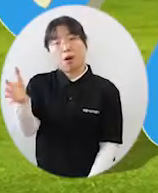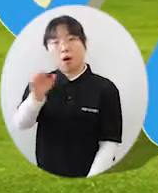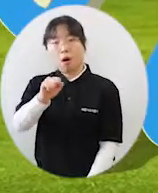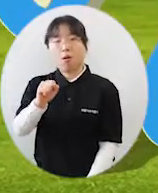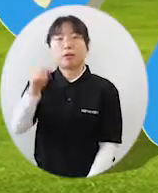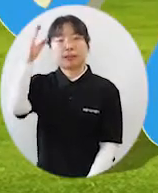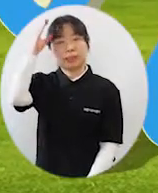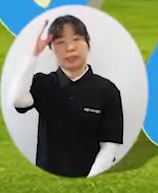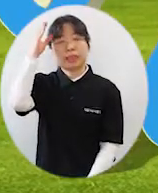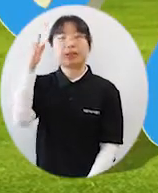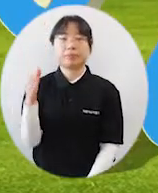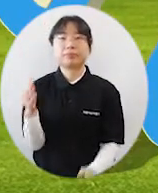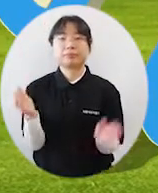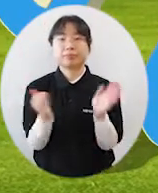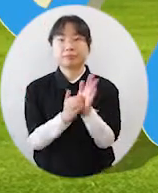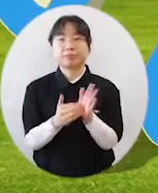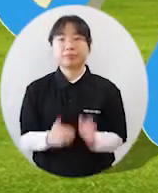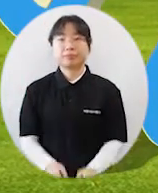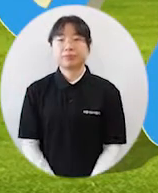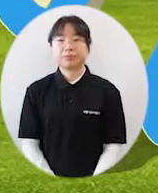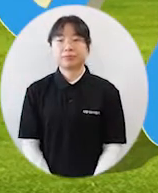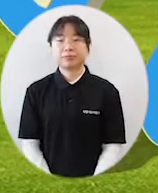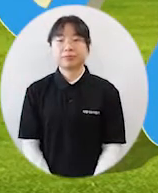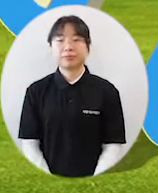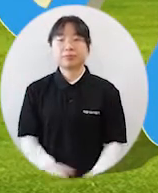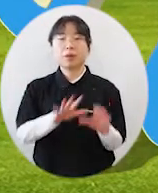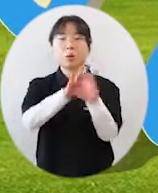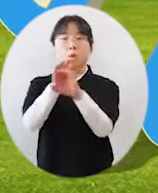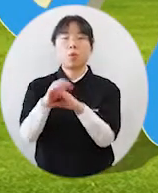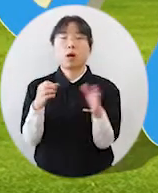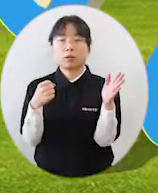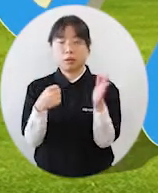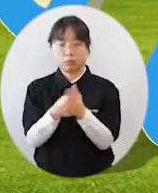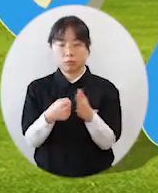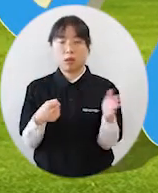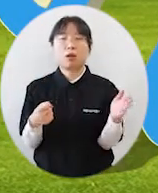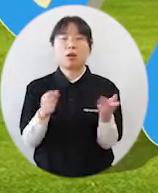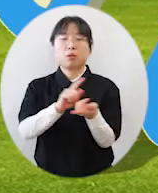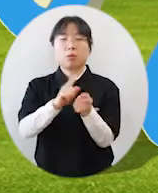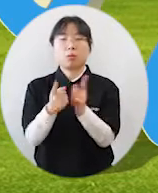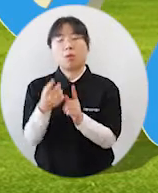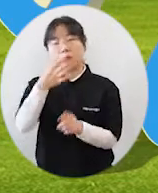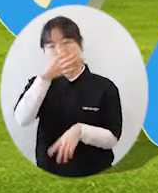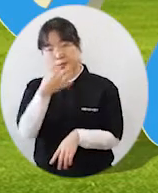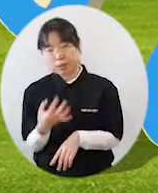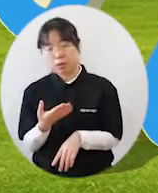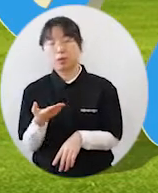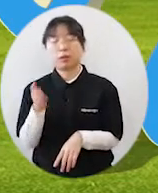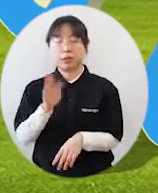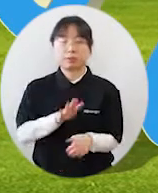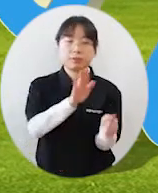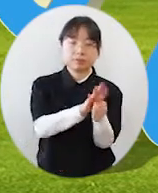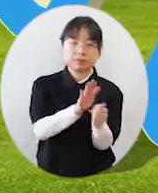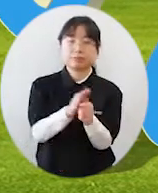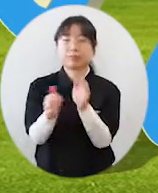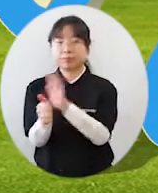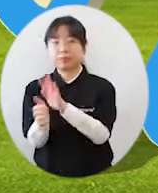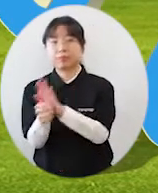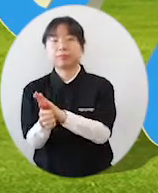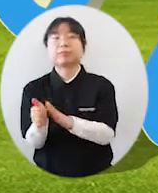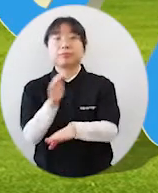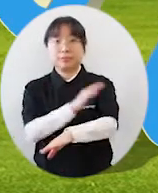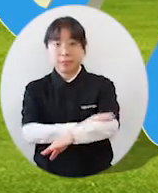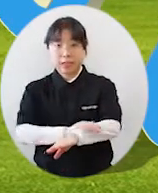모두가 생각지 못한 위기 속에서 서로를 다독이며 격려와 응원으로 버텨온 2020년이 지나고 다시금